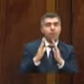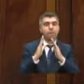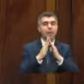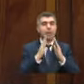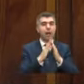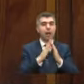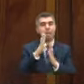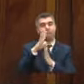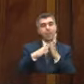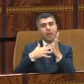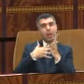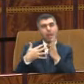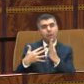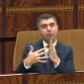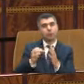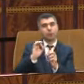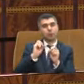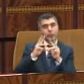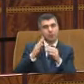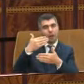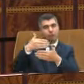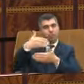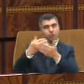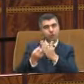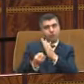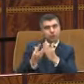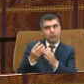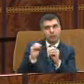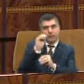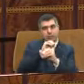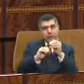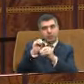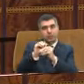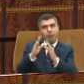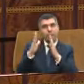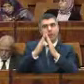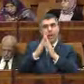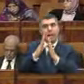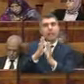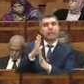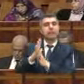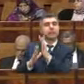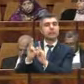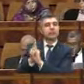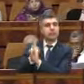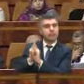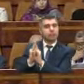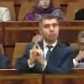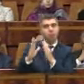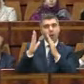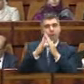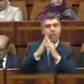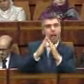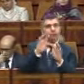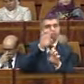البرامج تشجيع إنتاج السكن والولوج إليه وترميم البنايات الآيلة للسقوط ومحاربة مدن الصحفيح وتأهيل